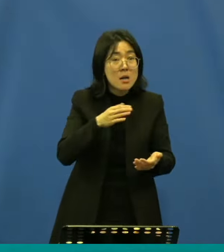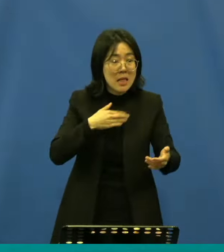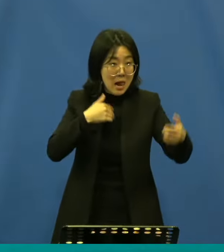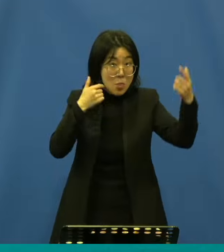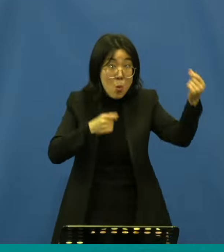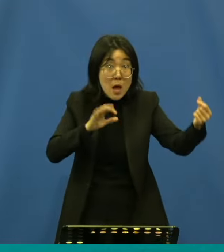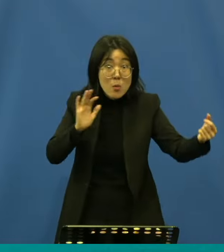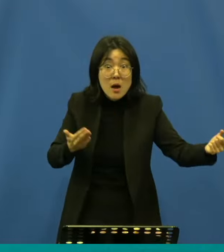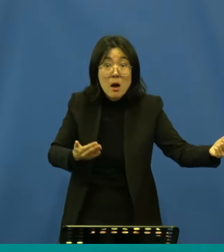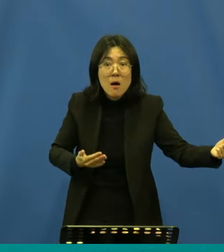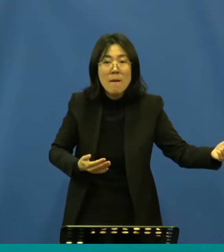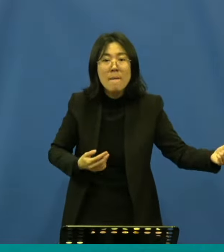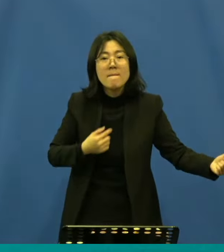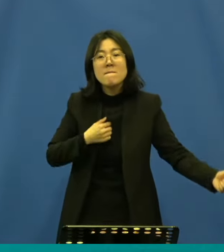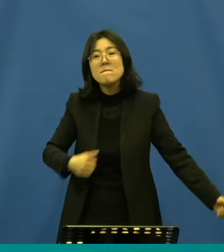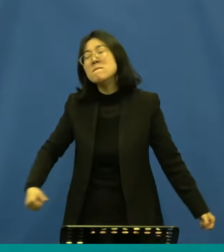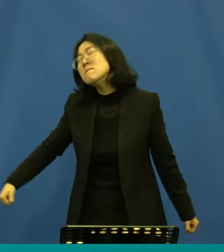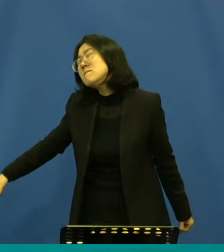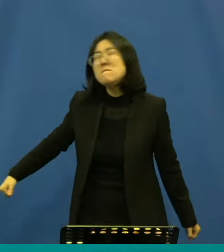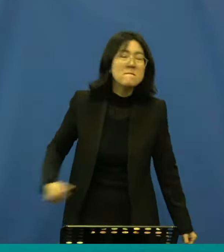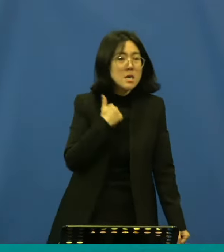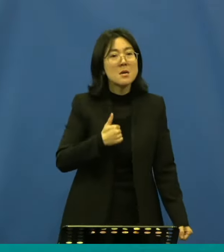현실이 자기 앞에 닥쳤다는 것.